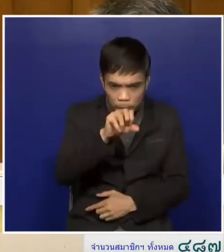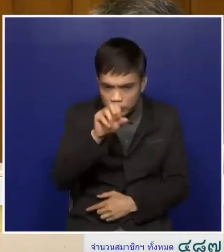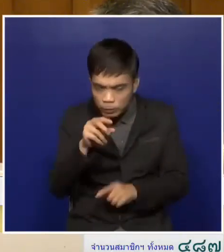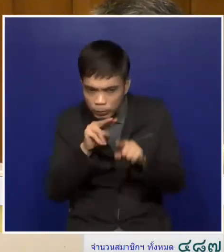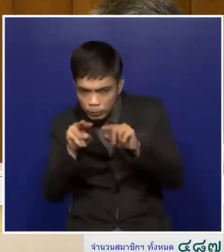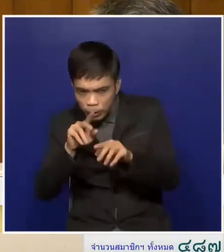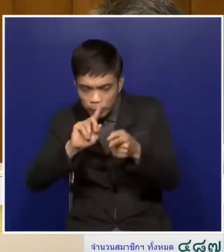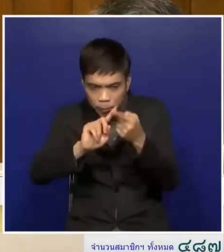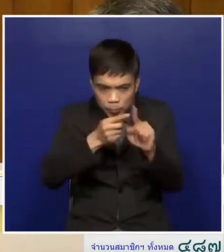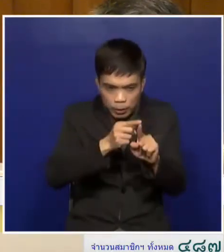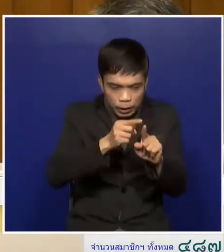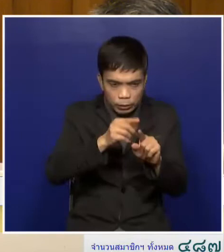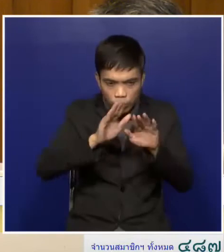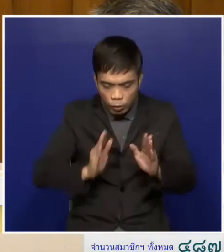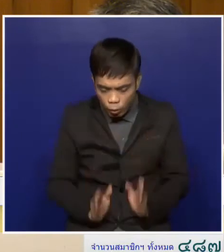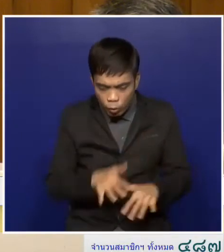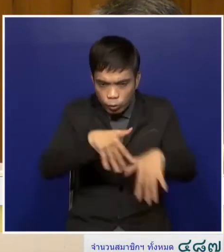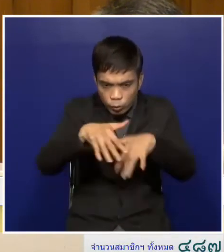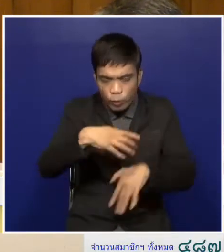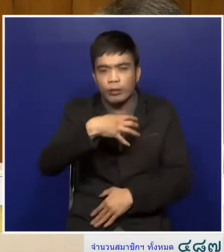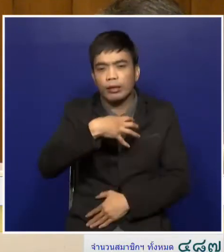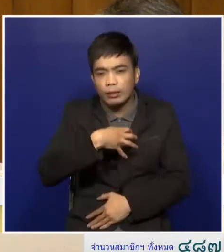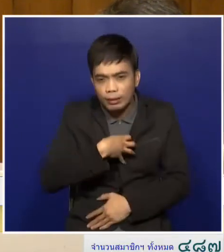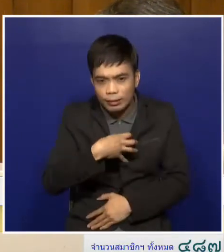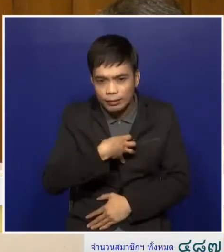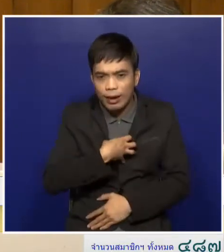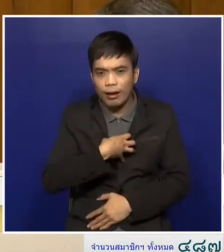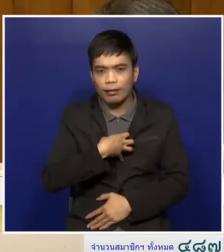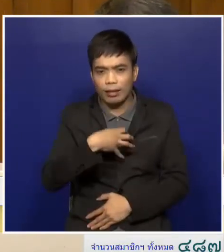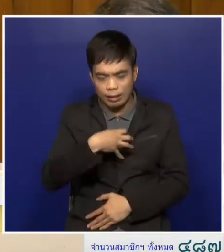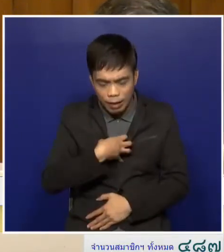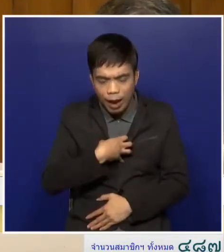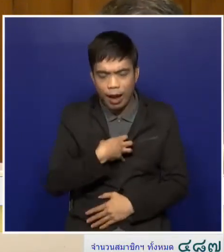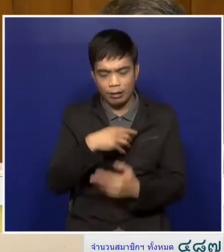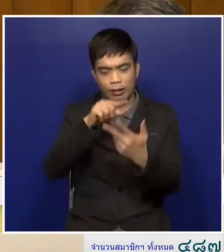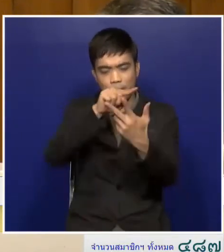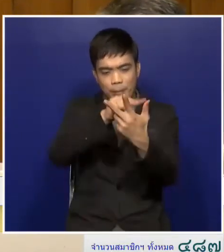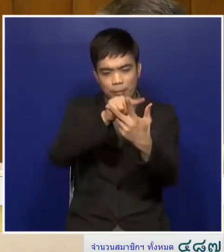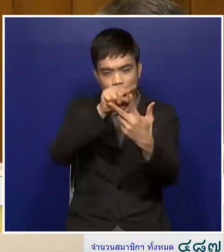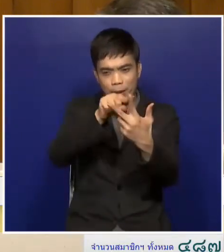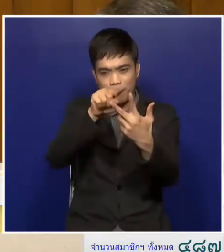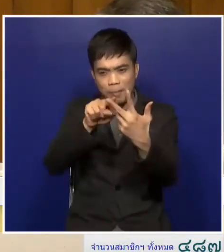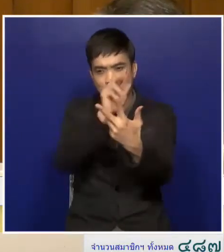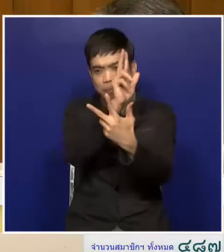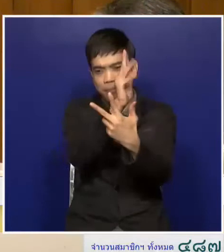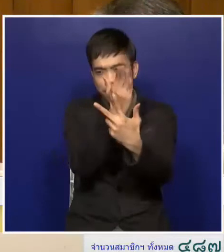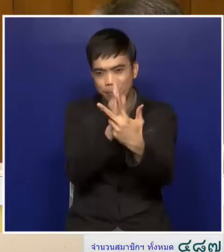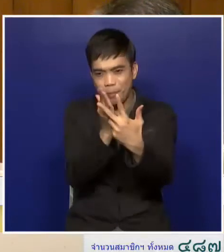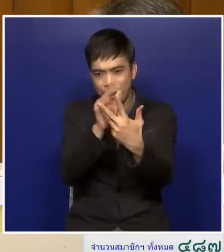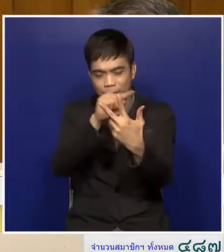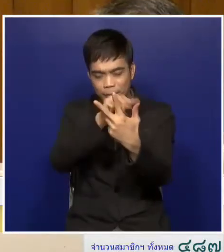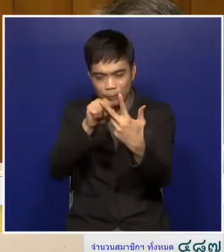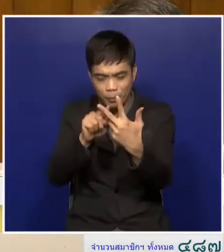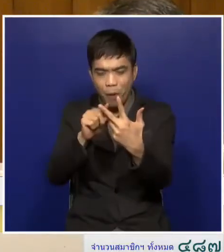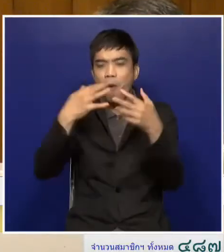จากประชาชน หรอจากใครๆ ก็ตามก็อยากให้ใช้กันชา กันชงหรอก็ทอมได้อย่าง